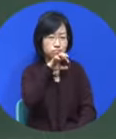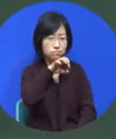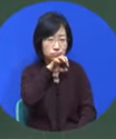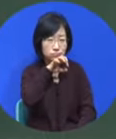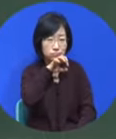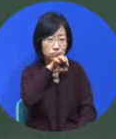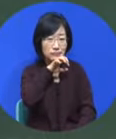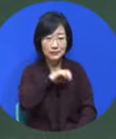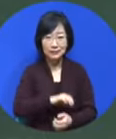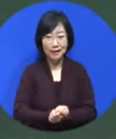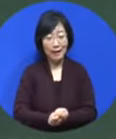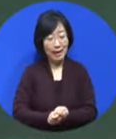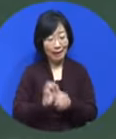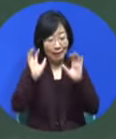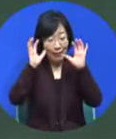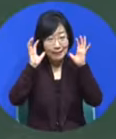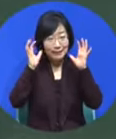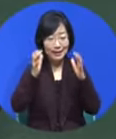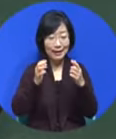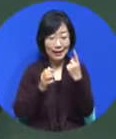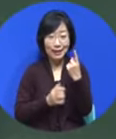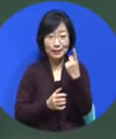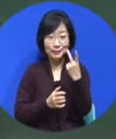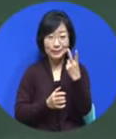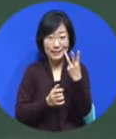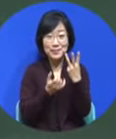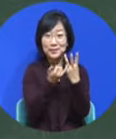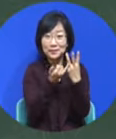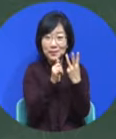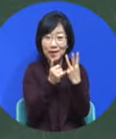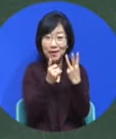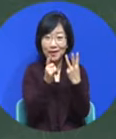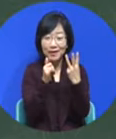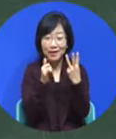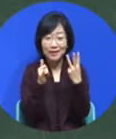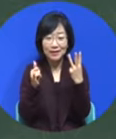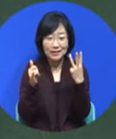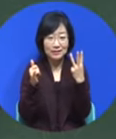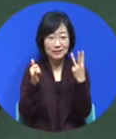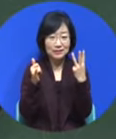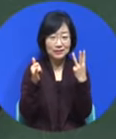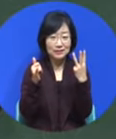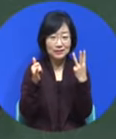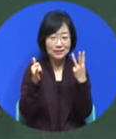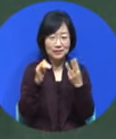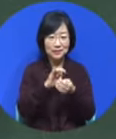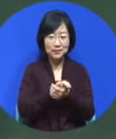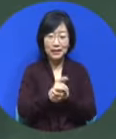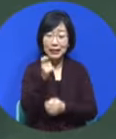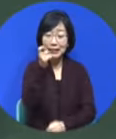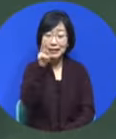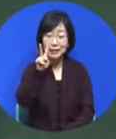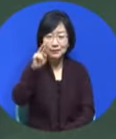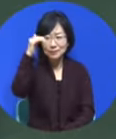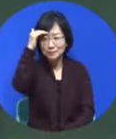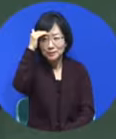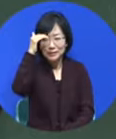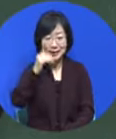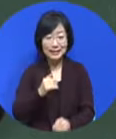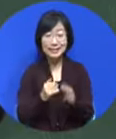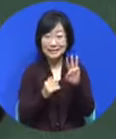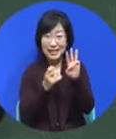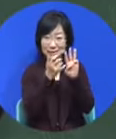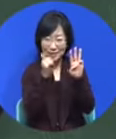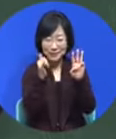얘기니까가 명 있는데 그에서 만들 부탁을 해서